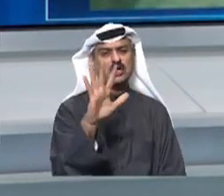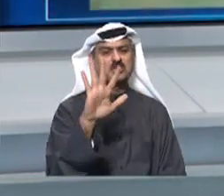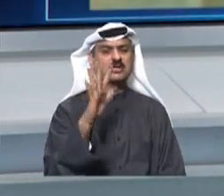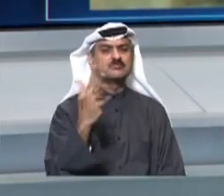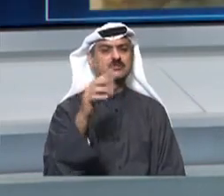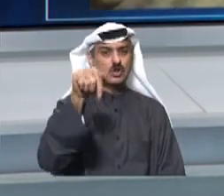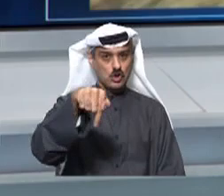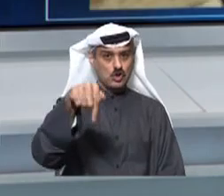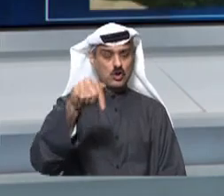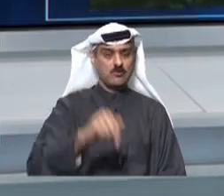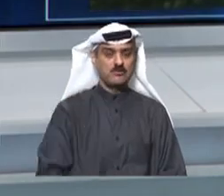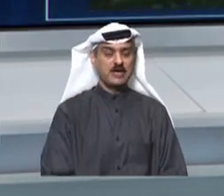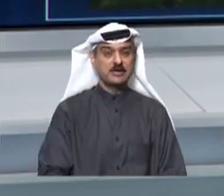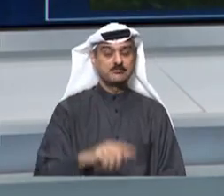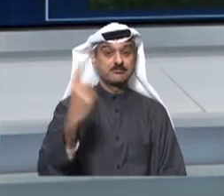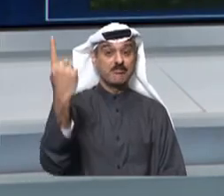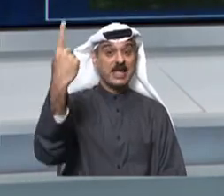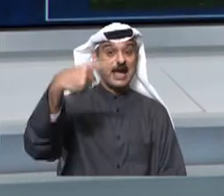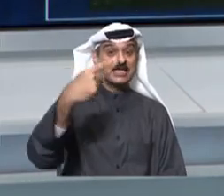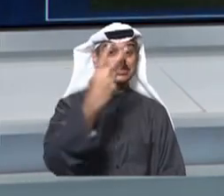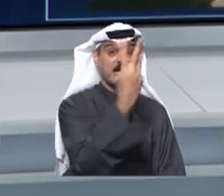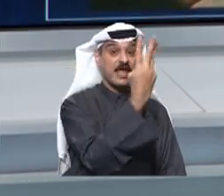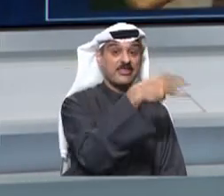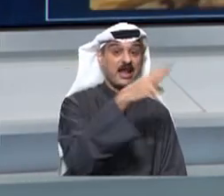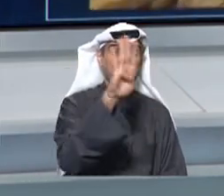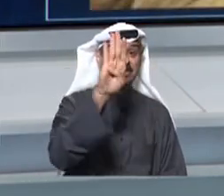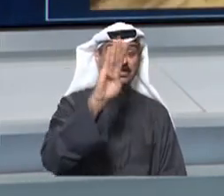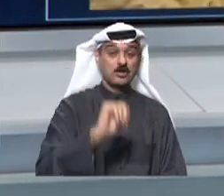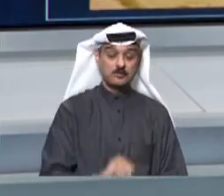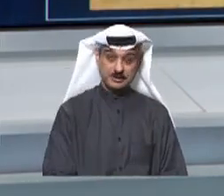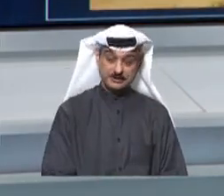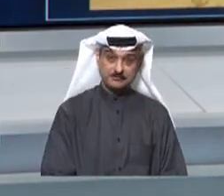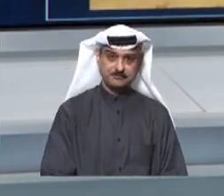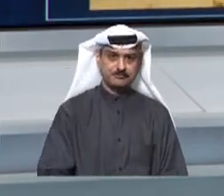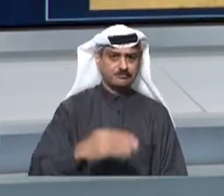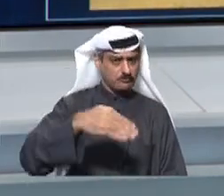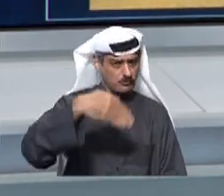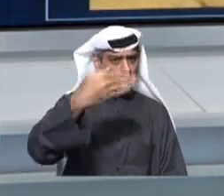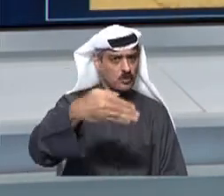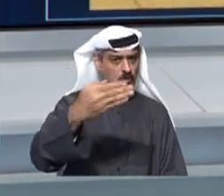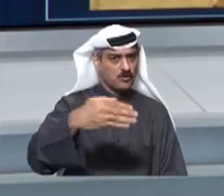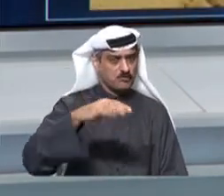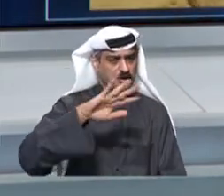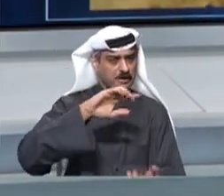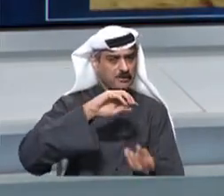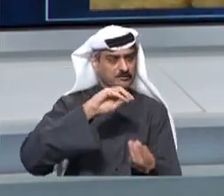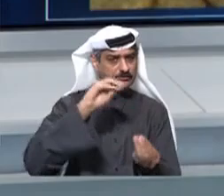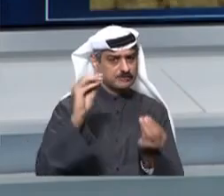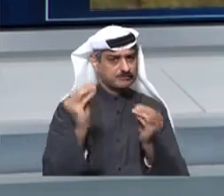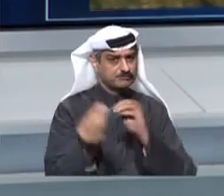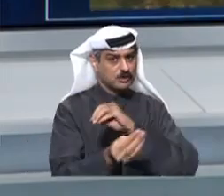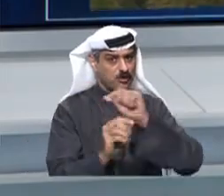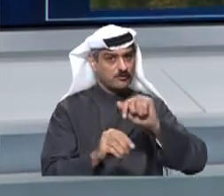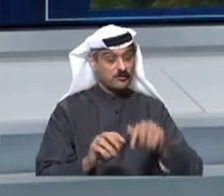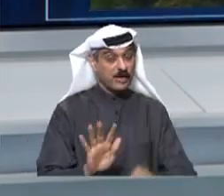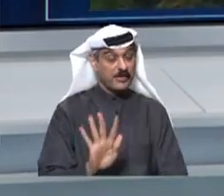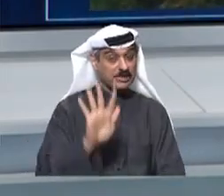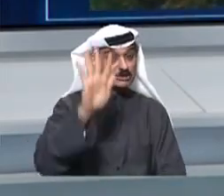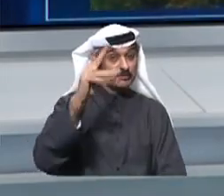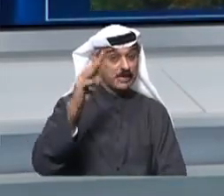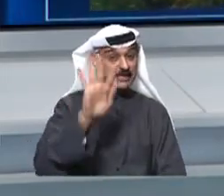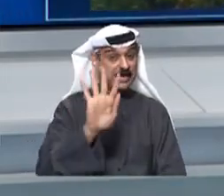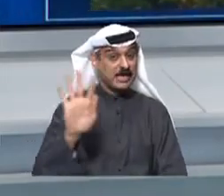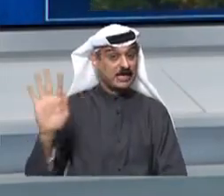خلال هذا اليوم ما بين 10 إلى 30 كيلومتر في الساعة، ومتوقع أنها راح تبدي تتحول تدريجيا الرياح إلى رياح شمالية شرقية